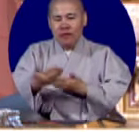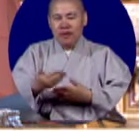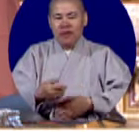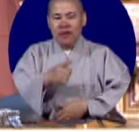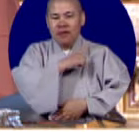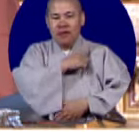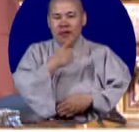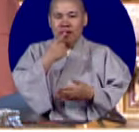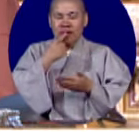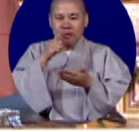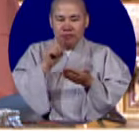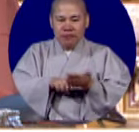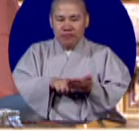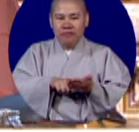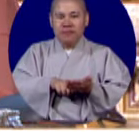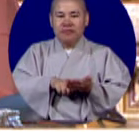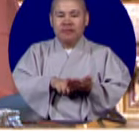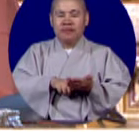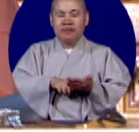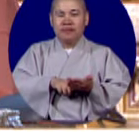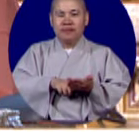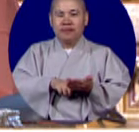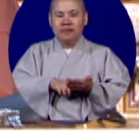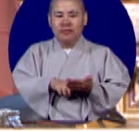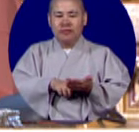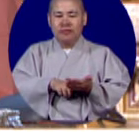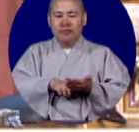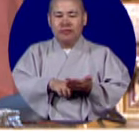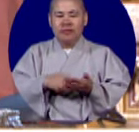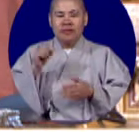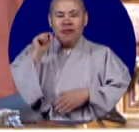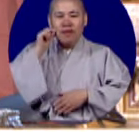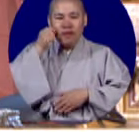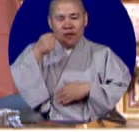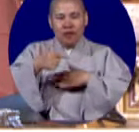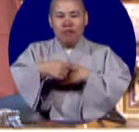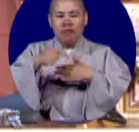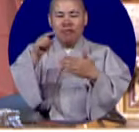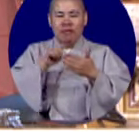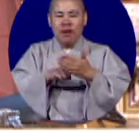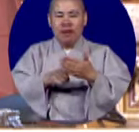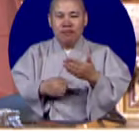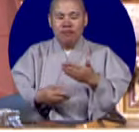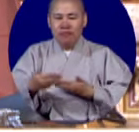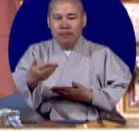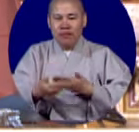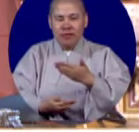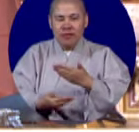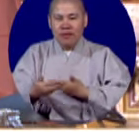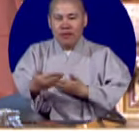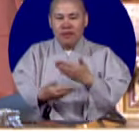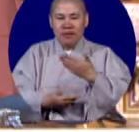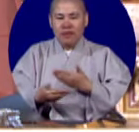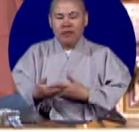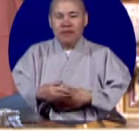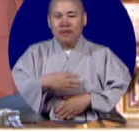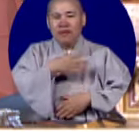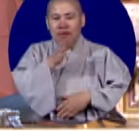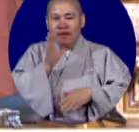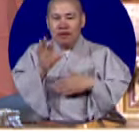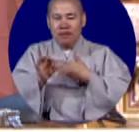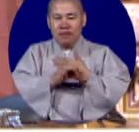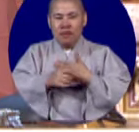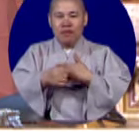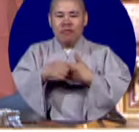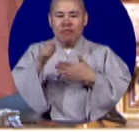거예요. 물질 나누는 게. 어려운 게 마음 나누는 거예요. 그래서 늙으면 마음